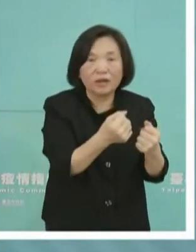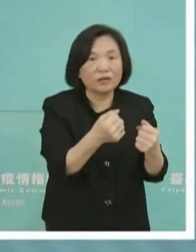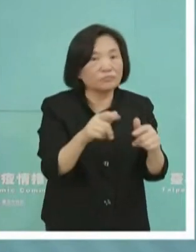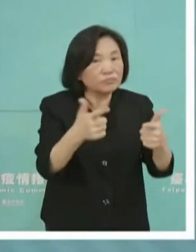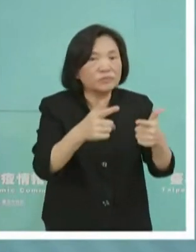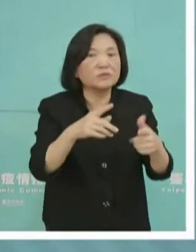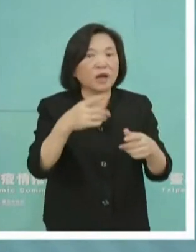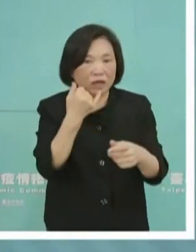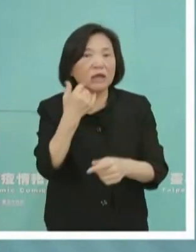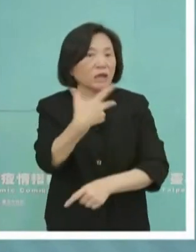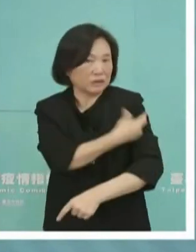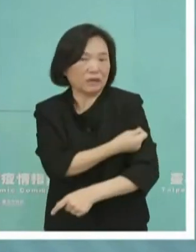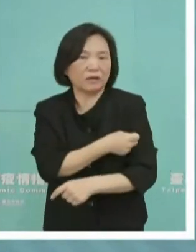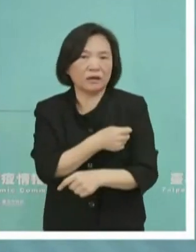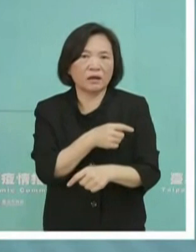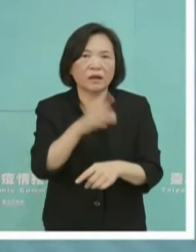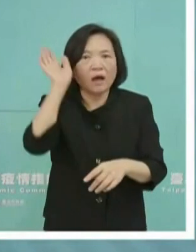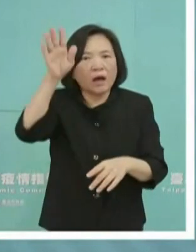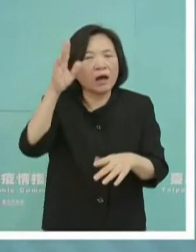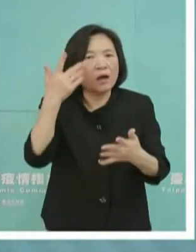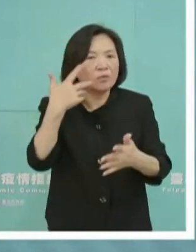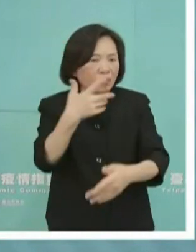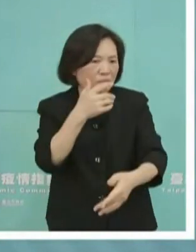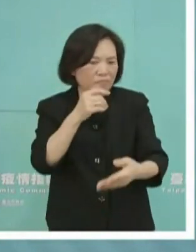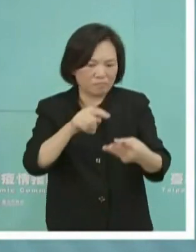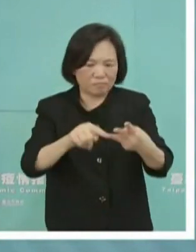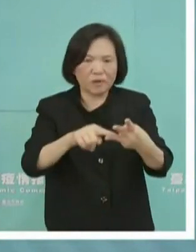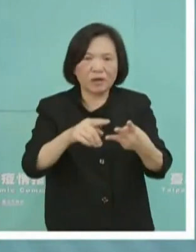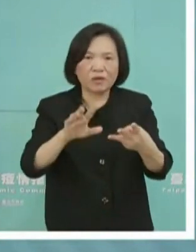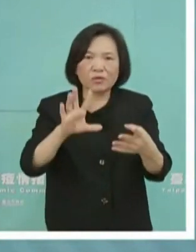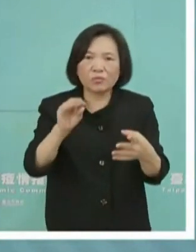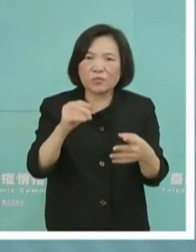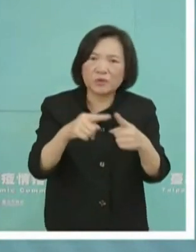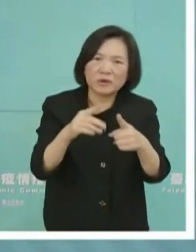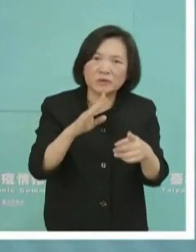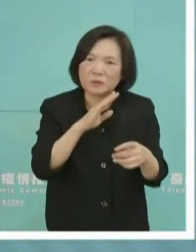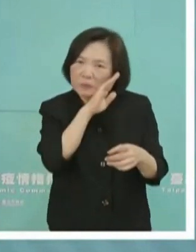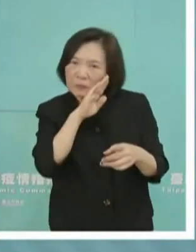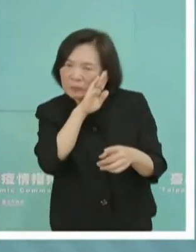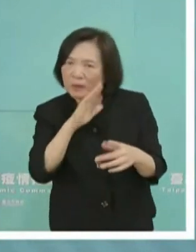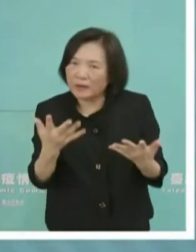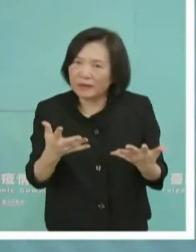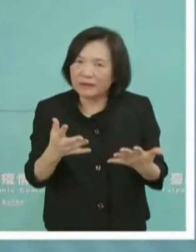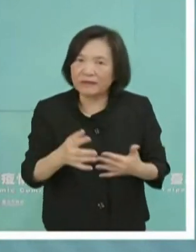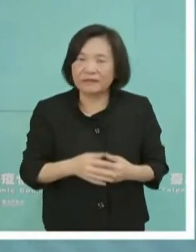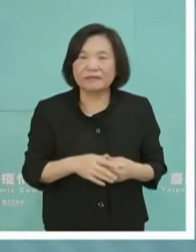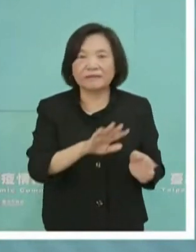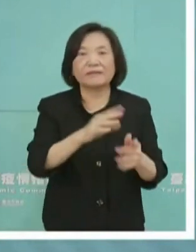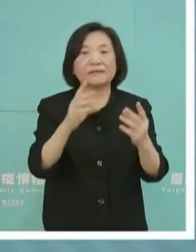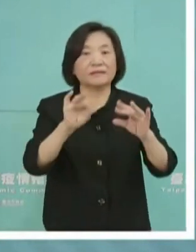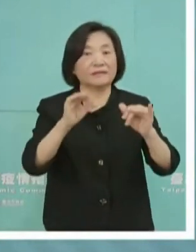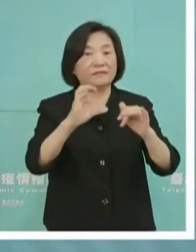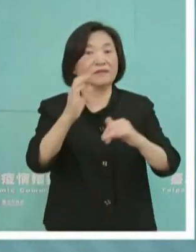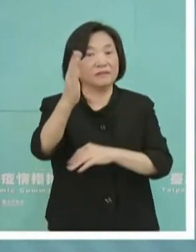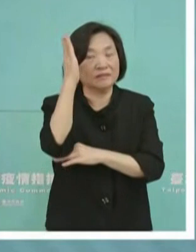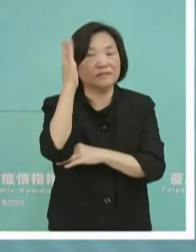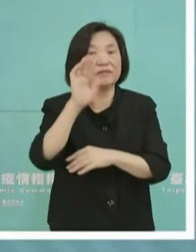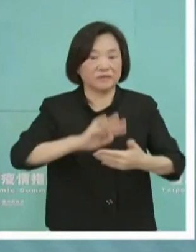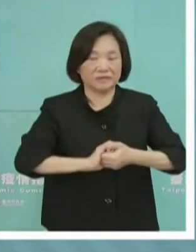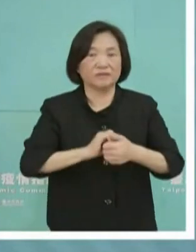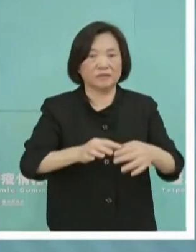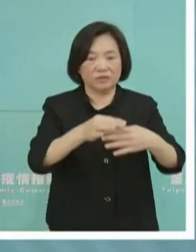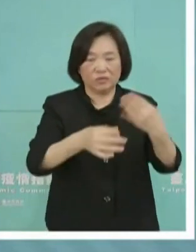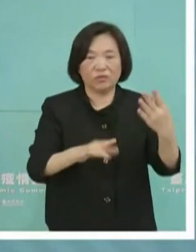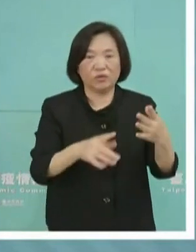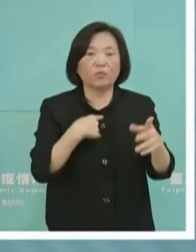要钻漏洞？ 这个这样呢，这个地方政府买疫苗本来就有，目前就有明文规定